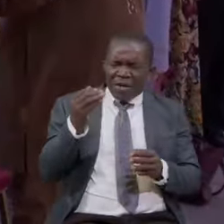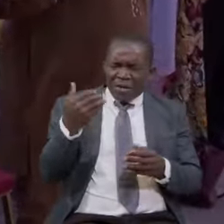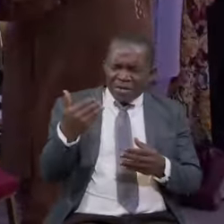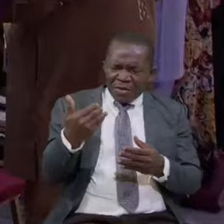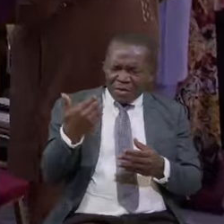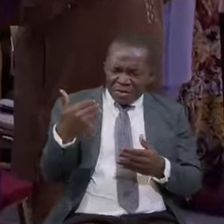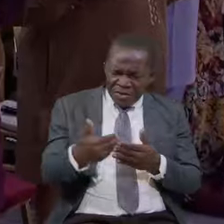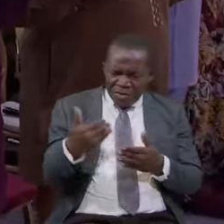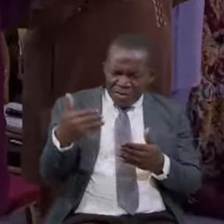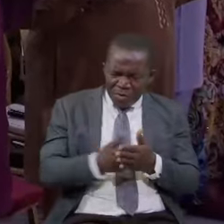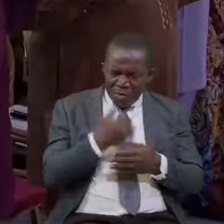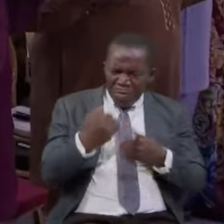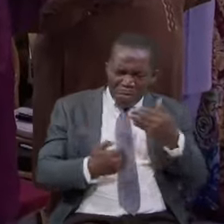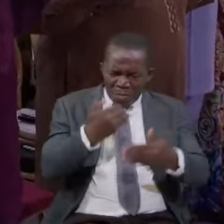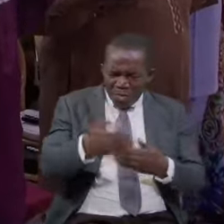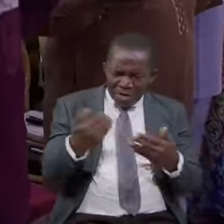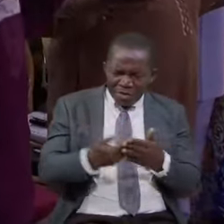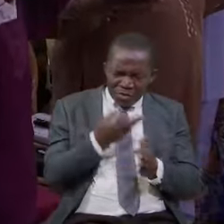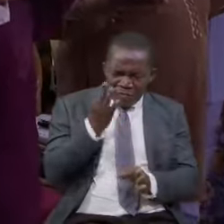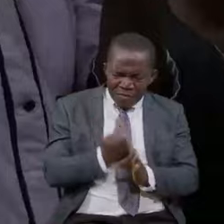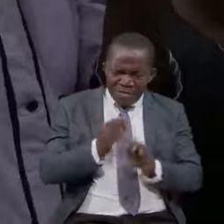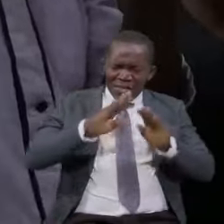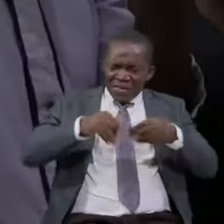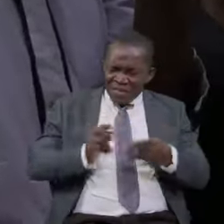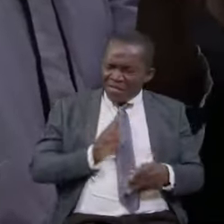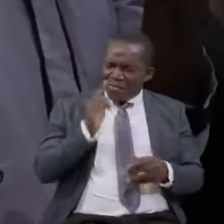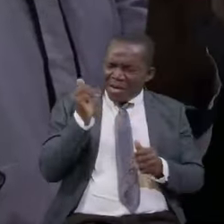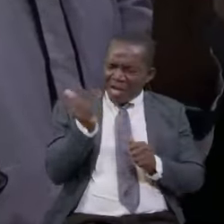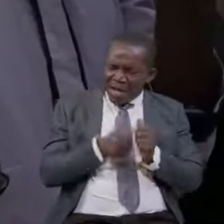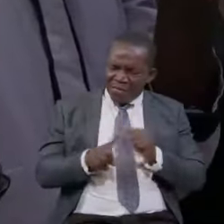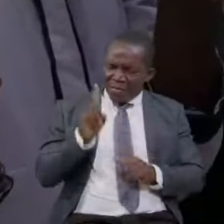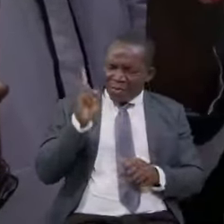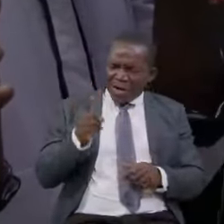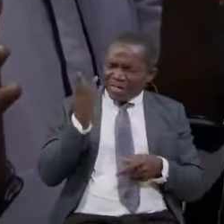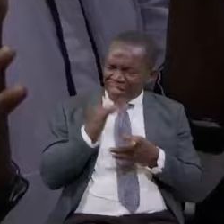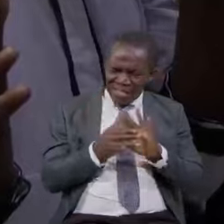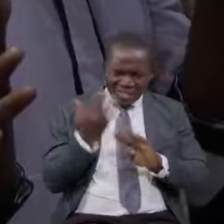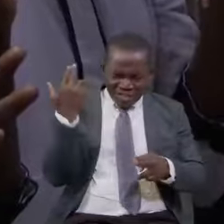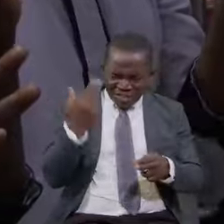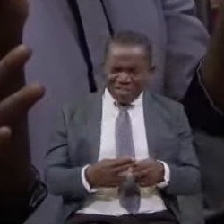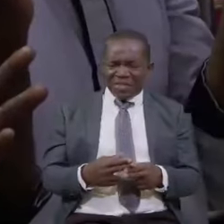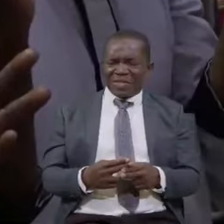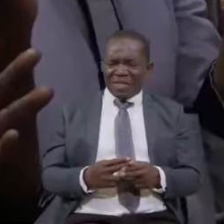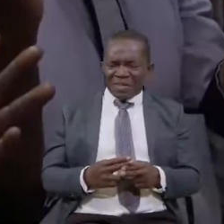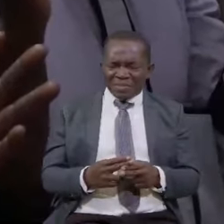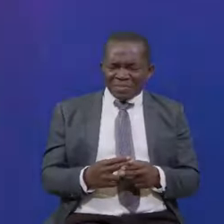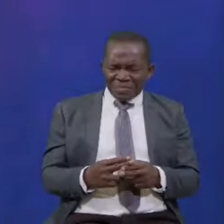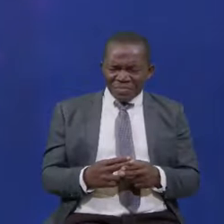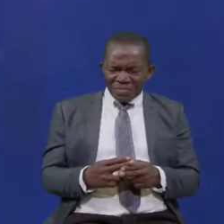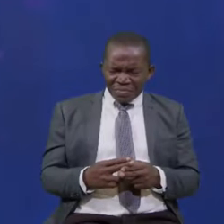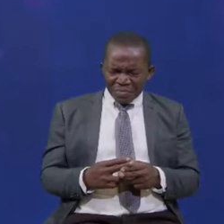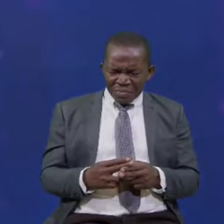foi accorde-les à chacun au nom de Jésus Jésus la